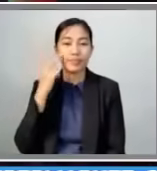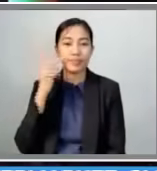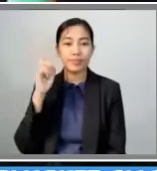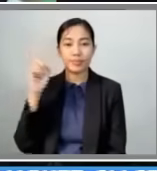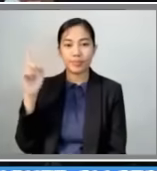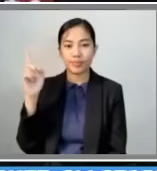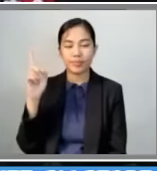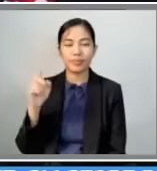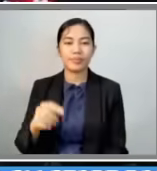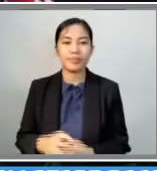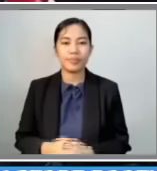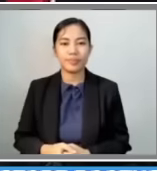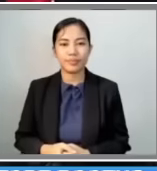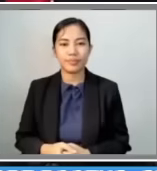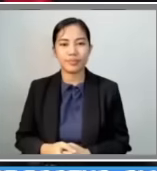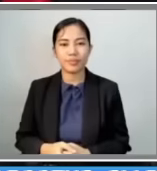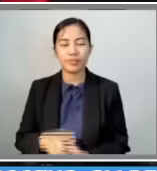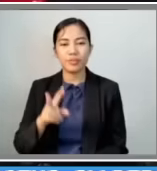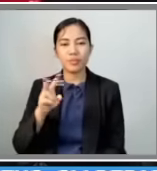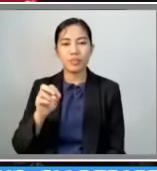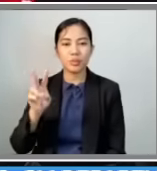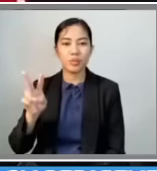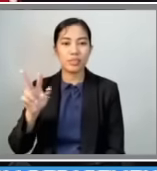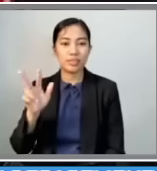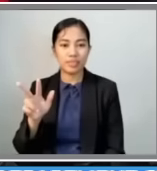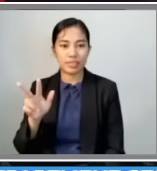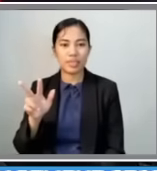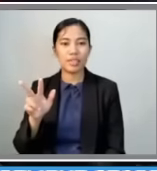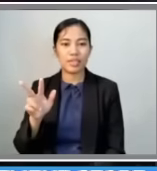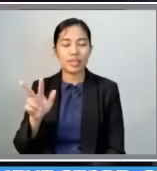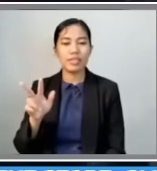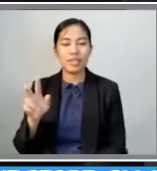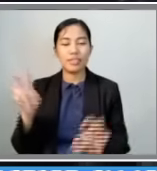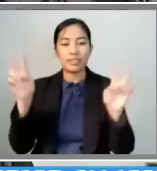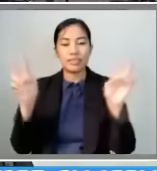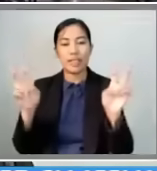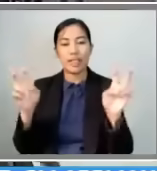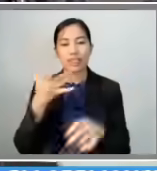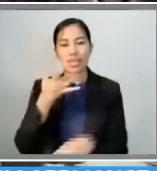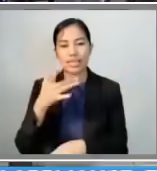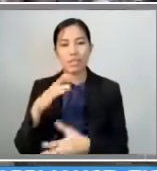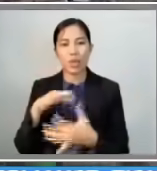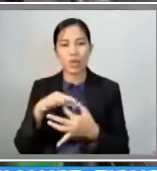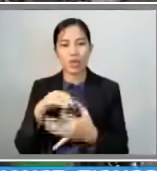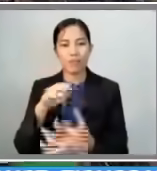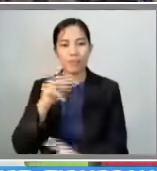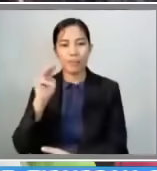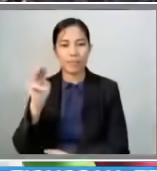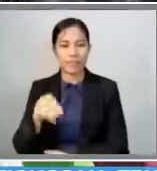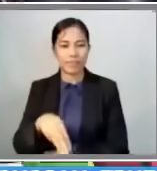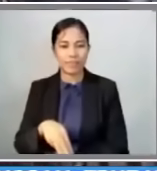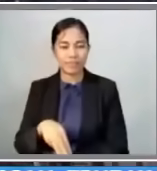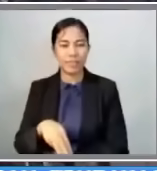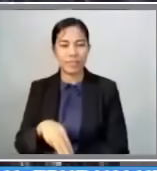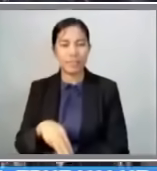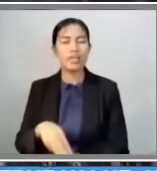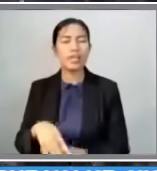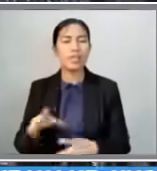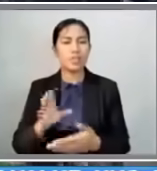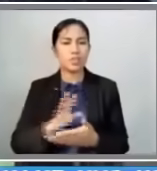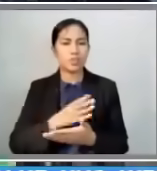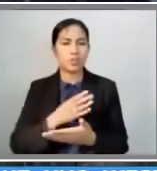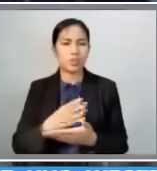Manila 2023 nitong weekend. Kapartner ng celebration ang GMA Pinoy TV. Ang Taste of Manila, ang